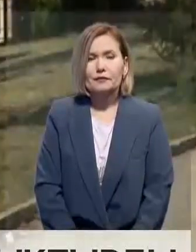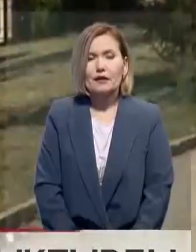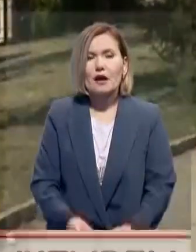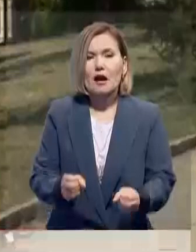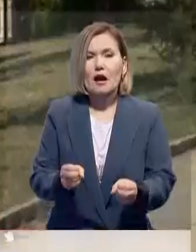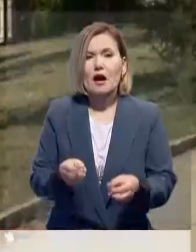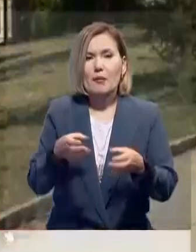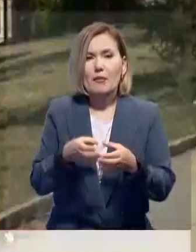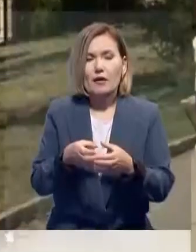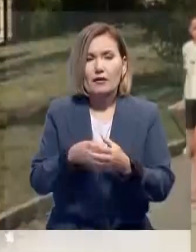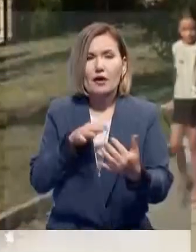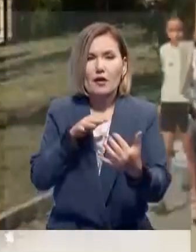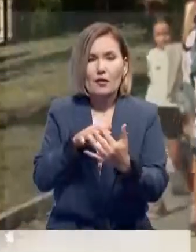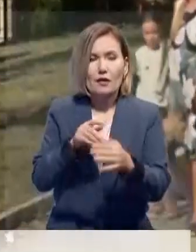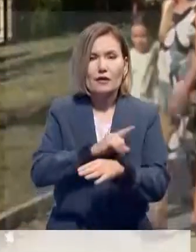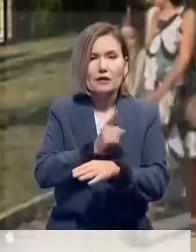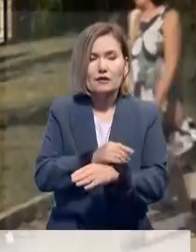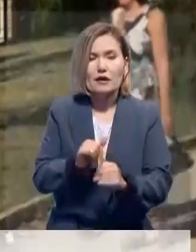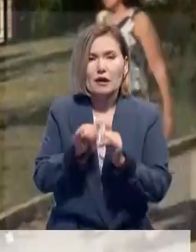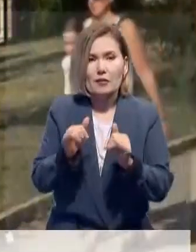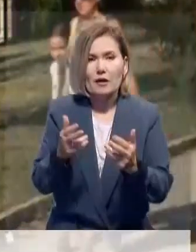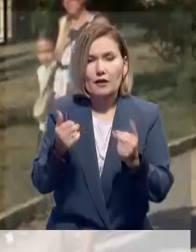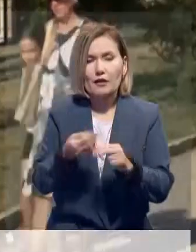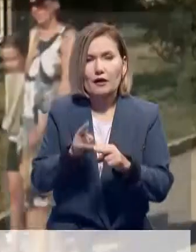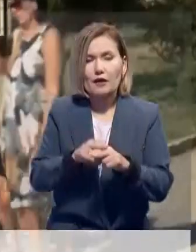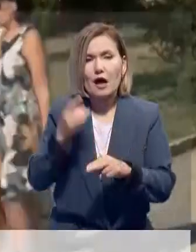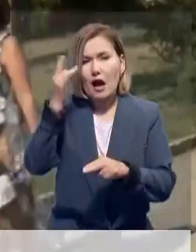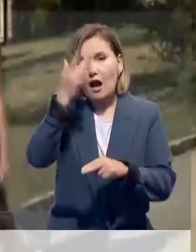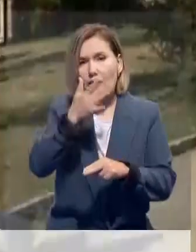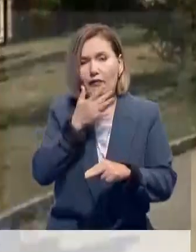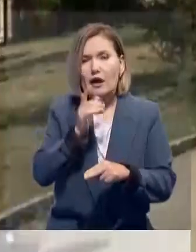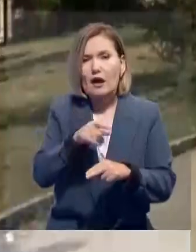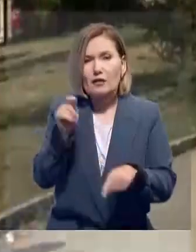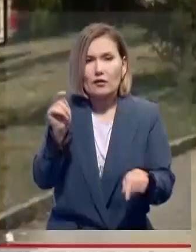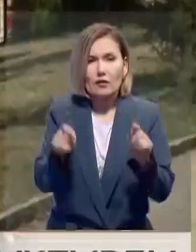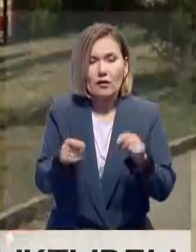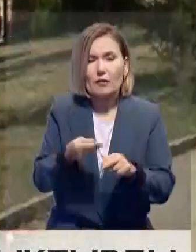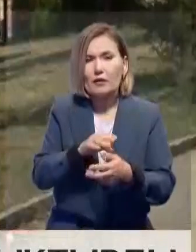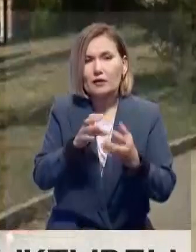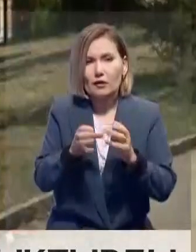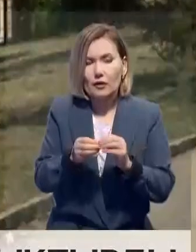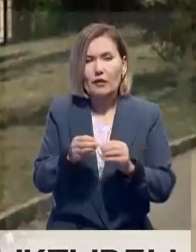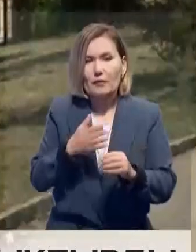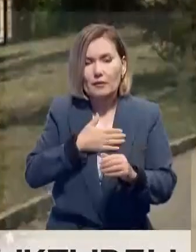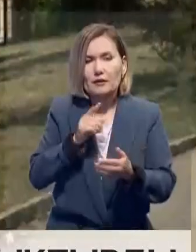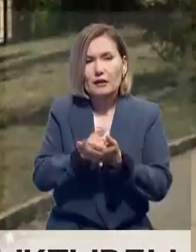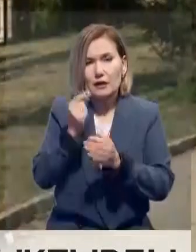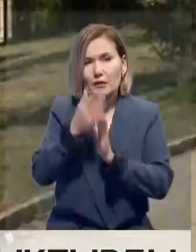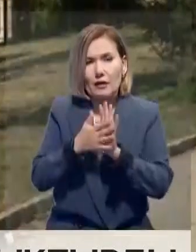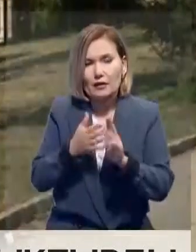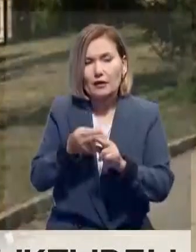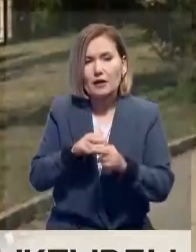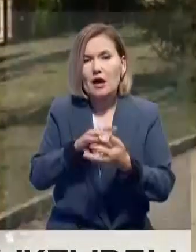Қылмыстық топтар арасында қақтығыстар ушыққан. Олар босқындарды өткізетін аумаққа таласып жатыр. Бір нәрсені түсінген жөн. Бұл жерде